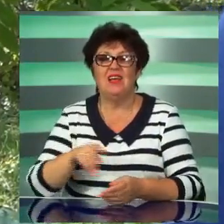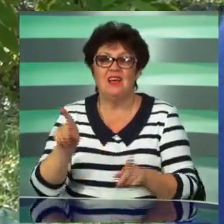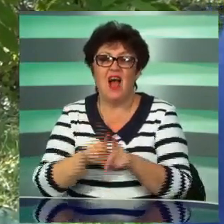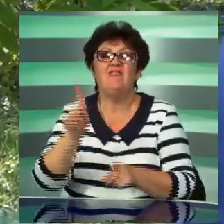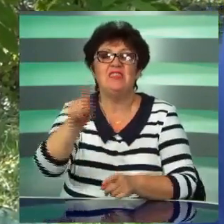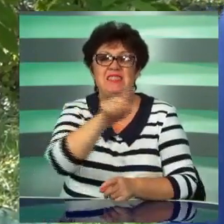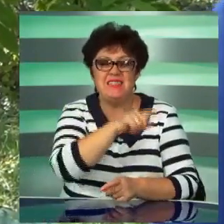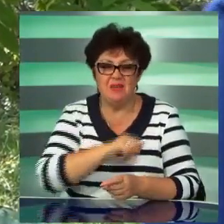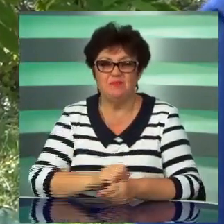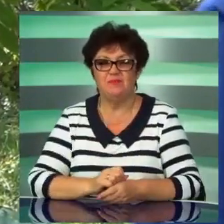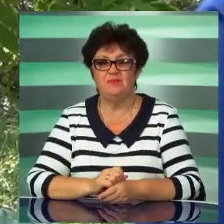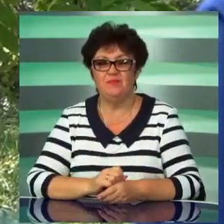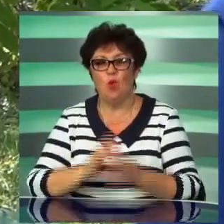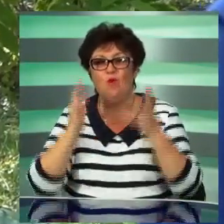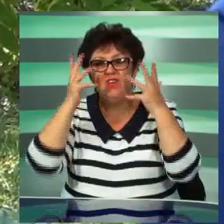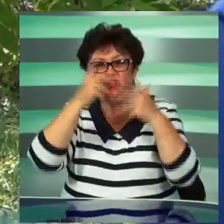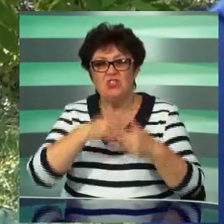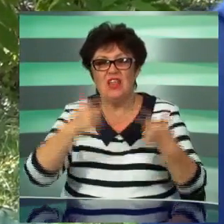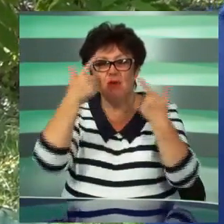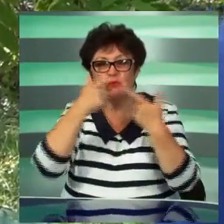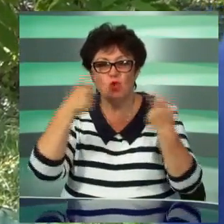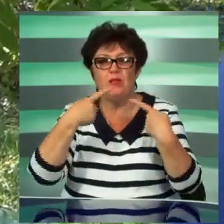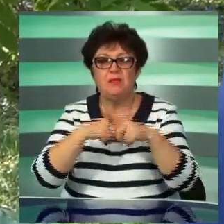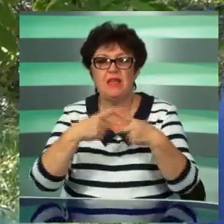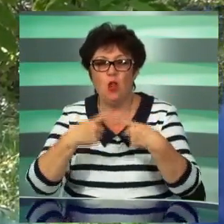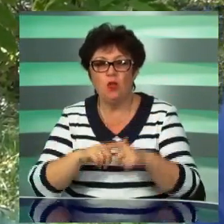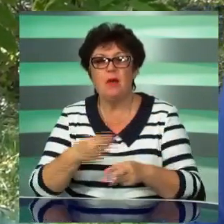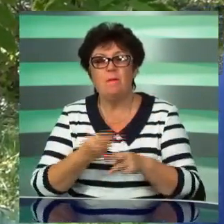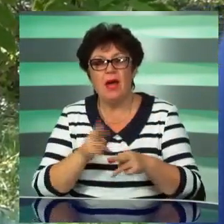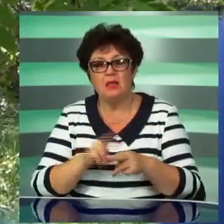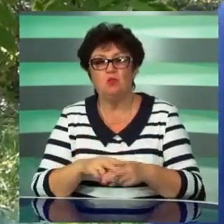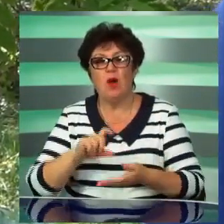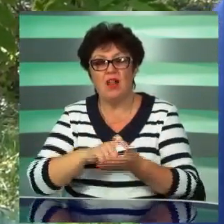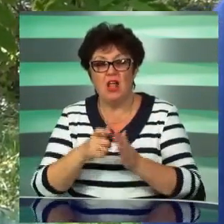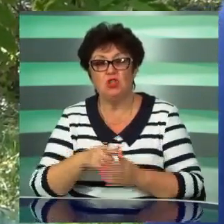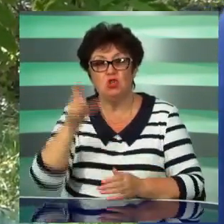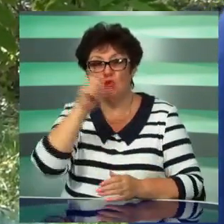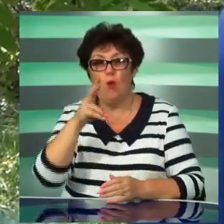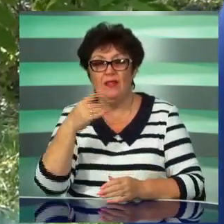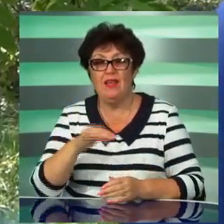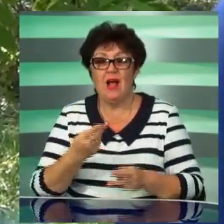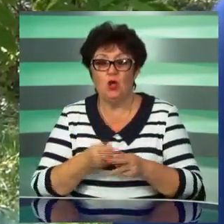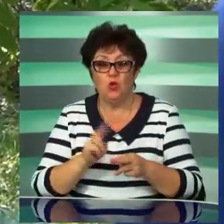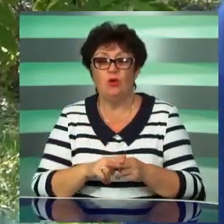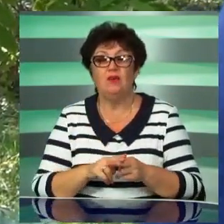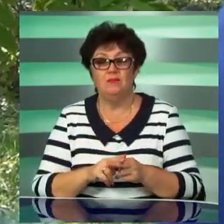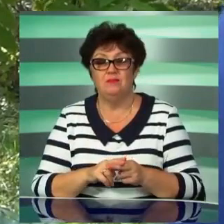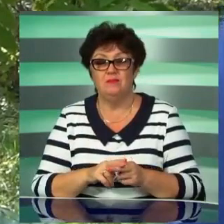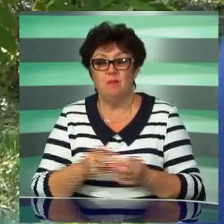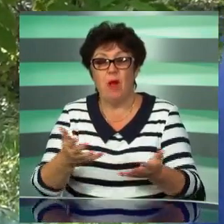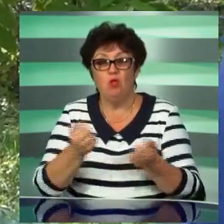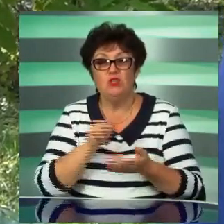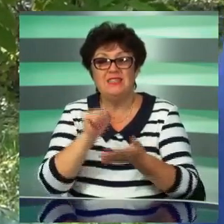везде. Увлечены информационными технологиями, поэтому этот класс школьный, на который